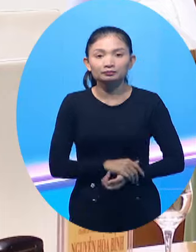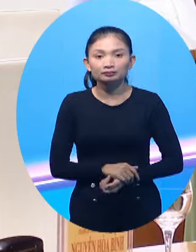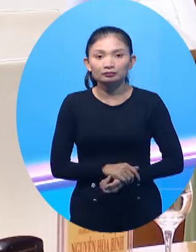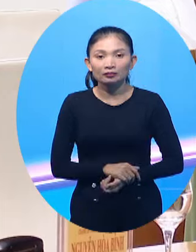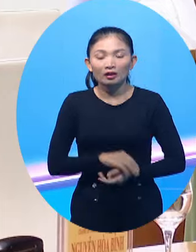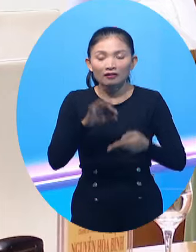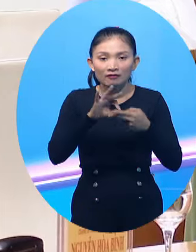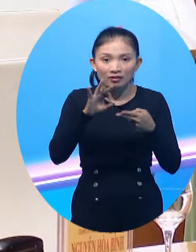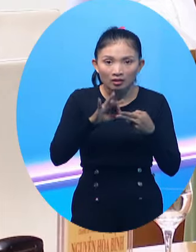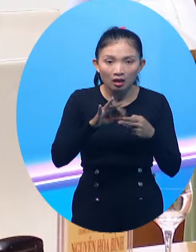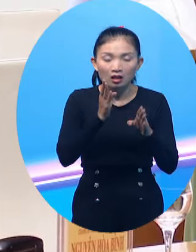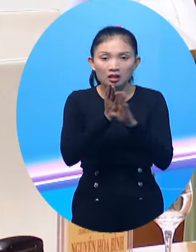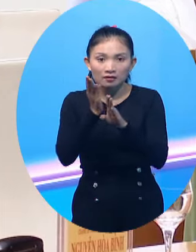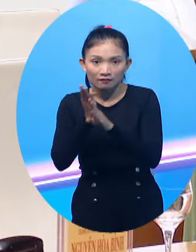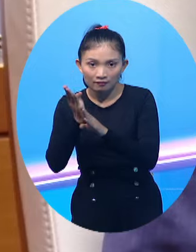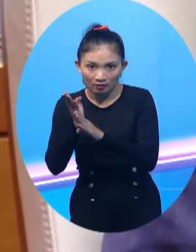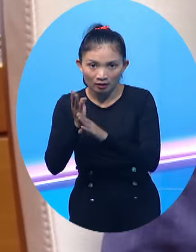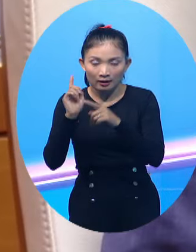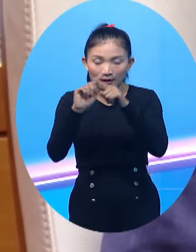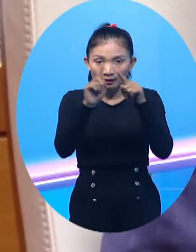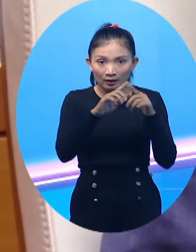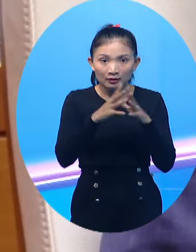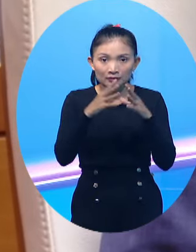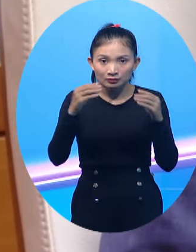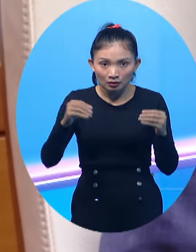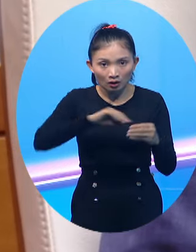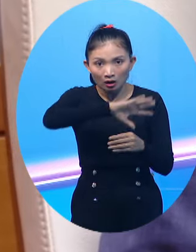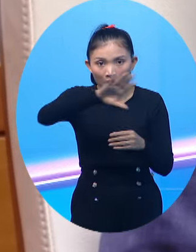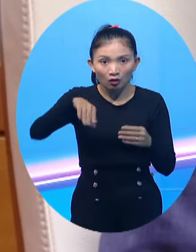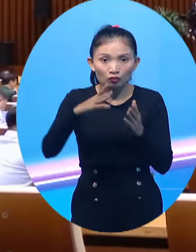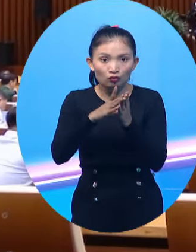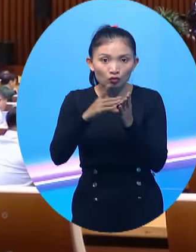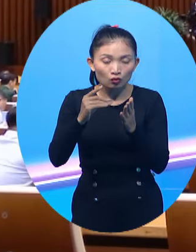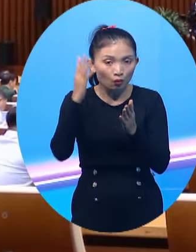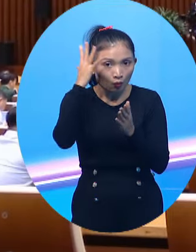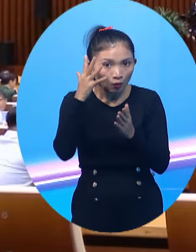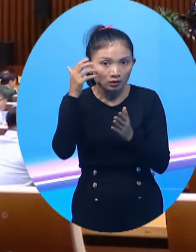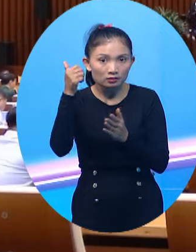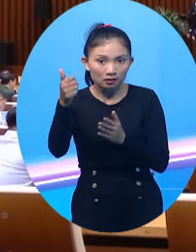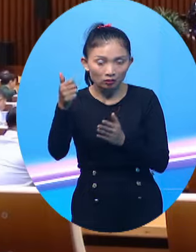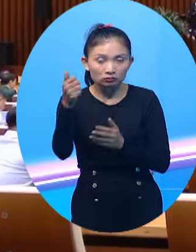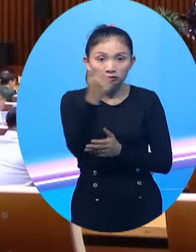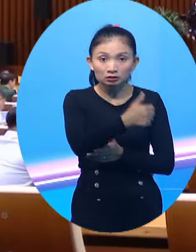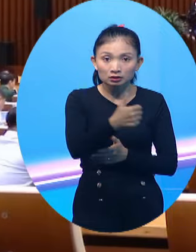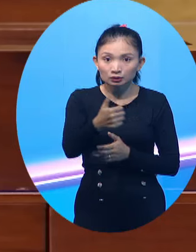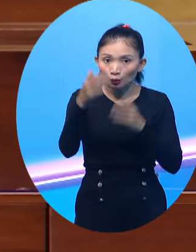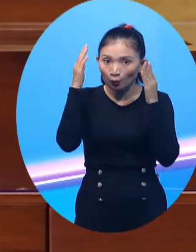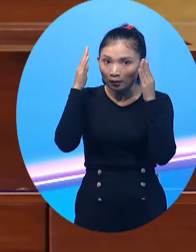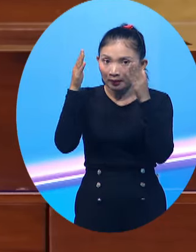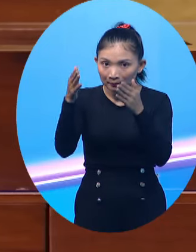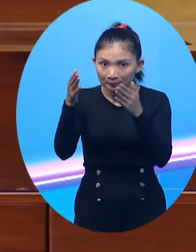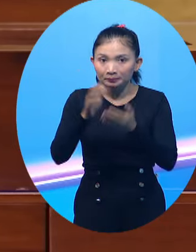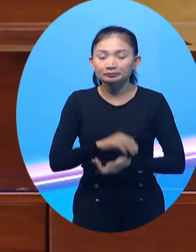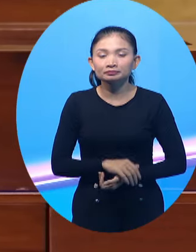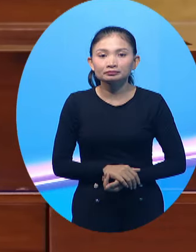đề lĩnh vực Ủy ban thùng phủ Quốc hội giám sát chuyên đề chất vấn đều là những nội dung qu trọng được cử tri và nhân dân quan tâm qua các báo cáo và kết